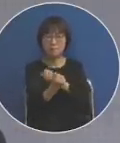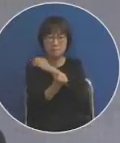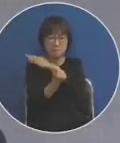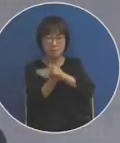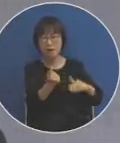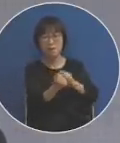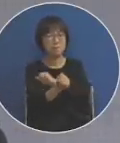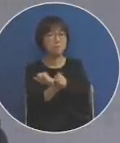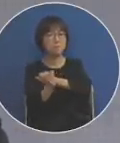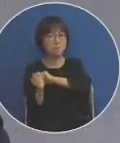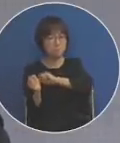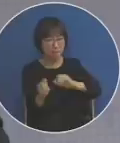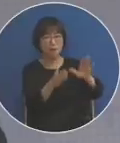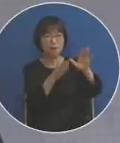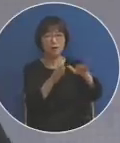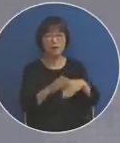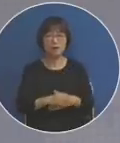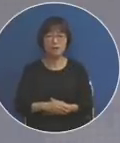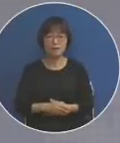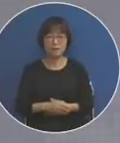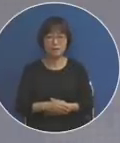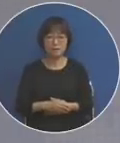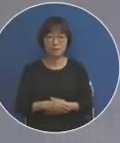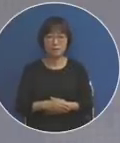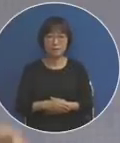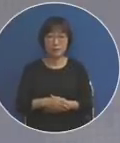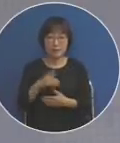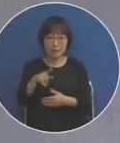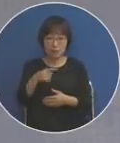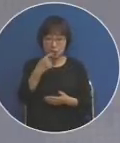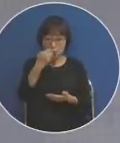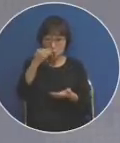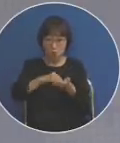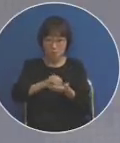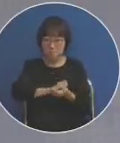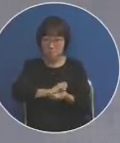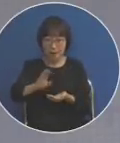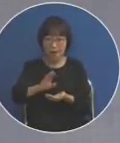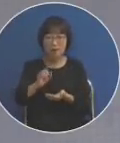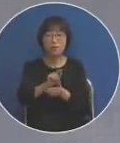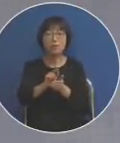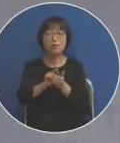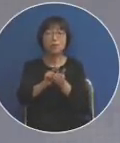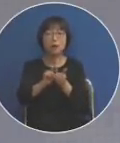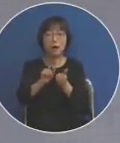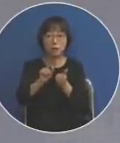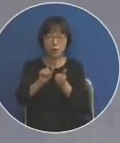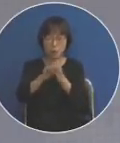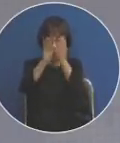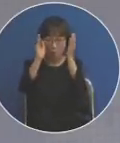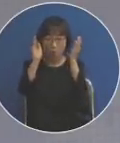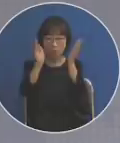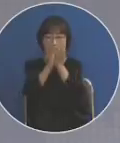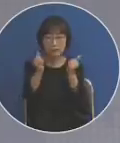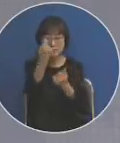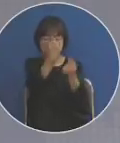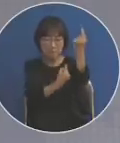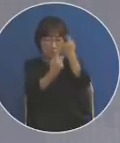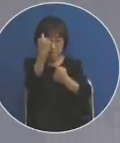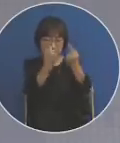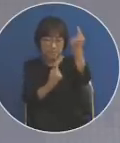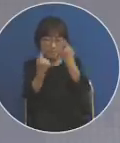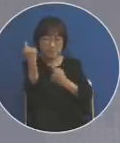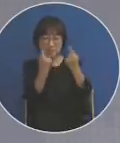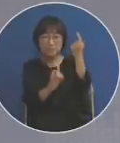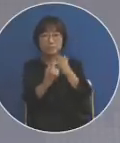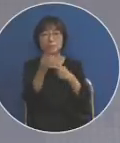큰일 납니다. If not, great problems will arise. 그 길을 파수꾼으로 불렀다. And then God has called you as a watchman to do that. 만민이 돌아올 수 있도록 길을 들어라. Raise up the signal